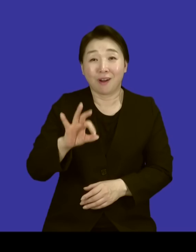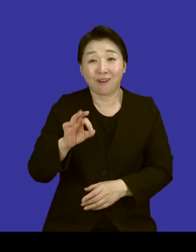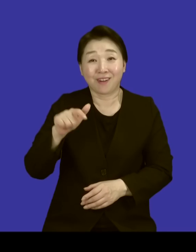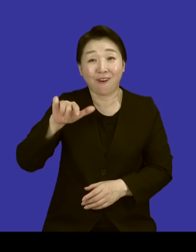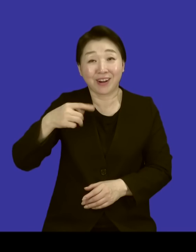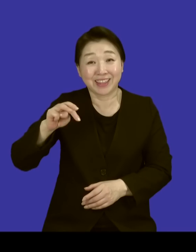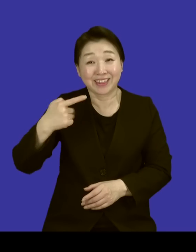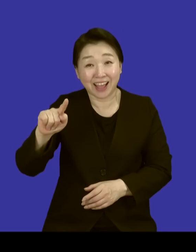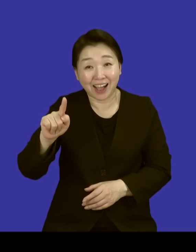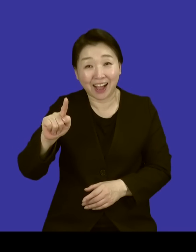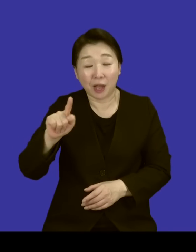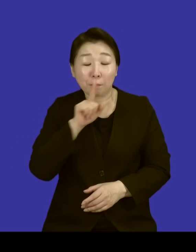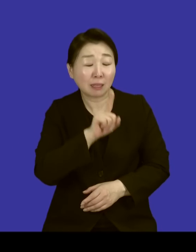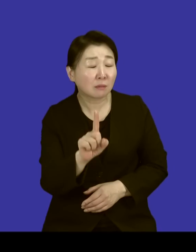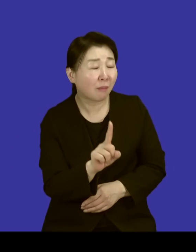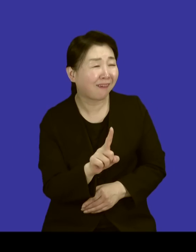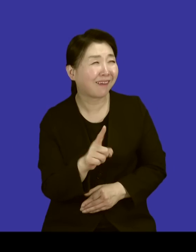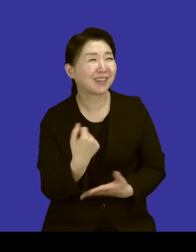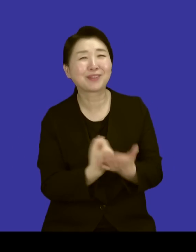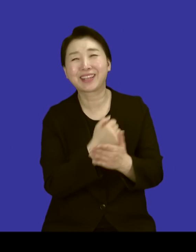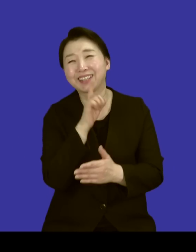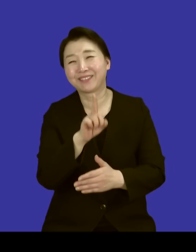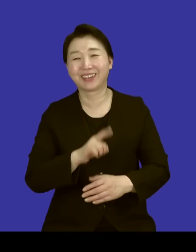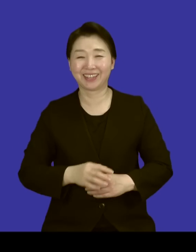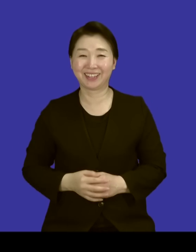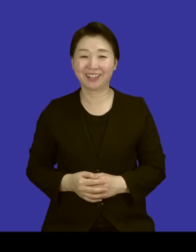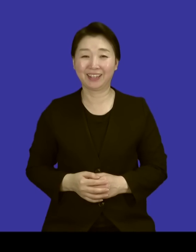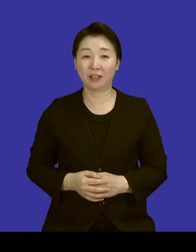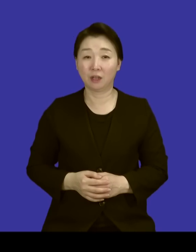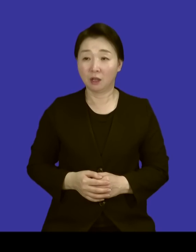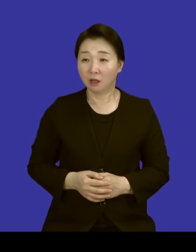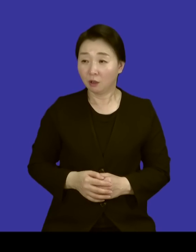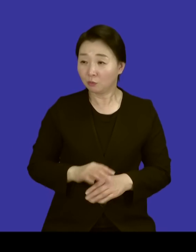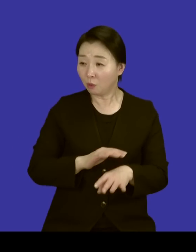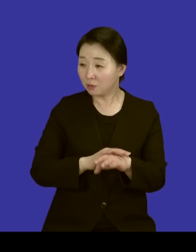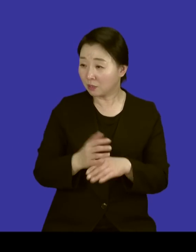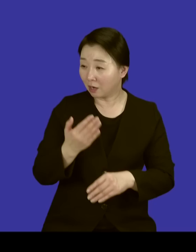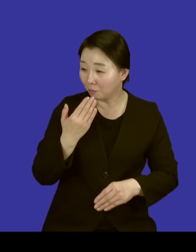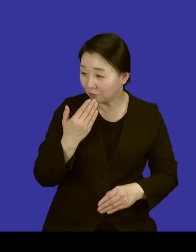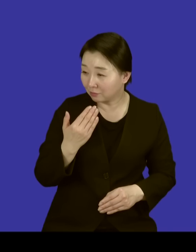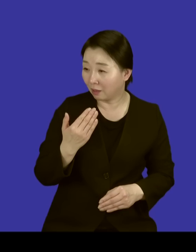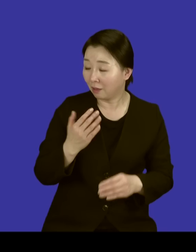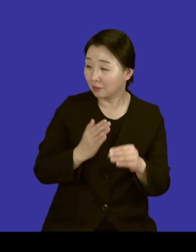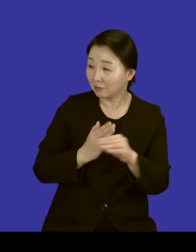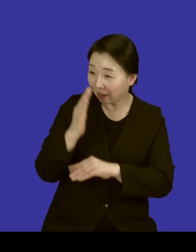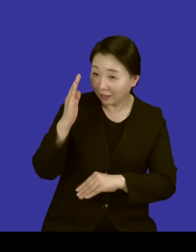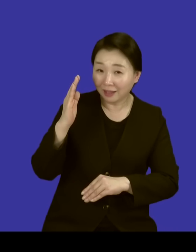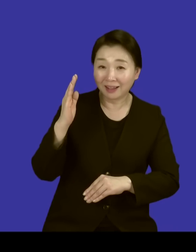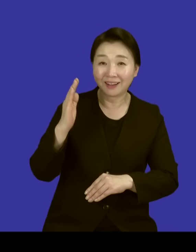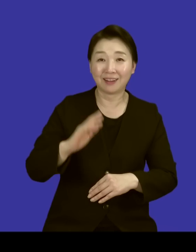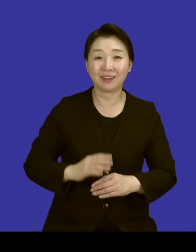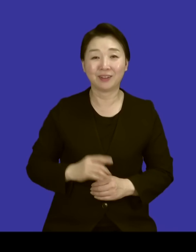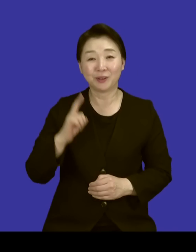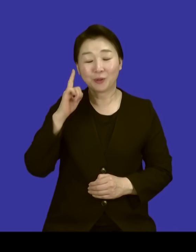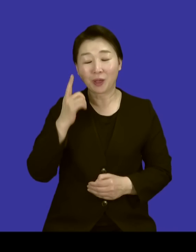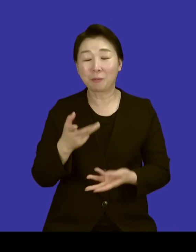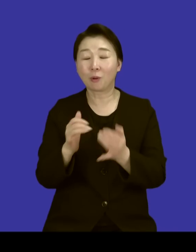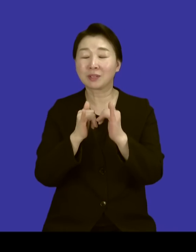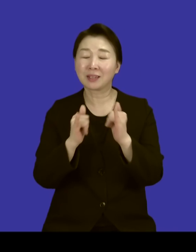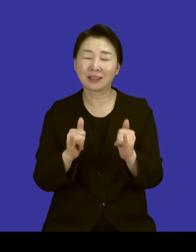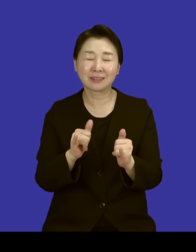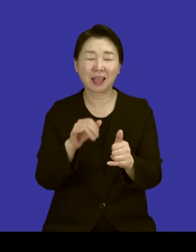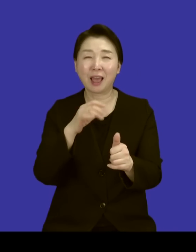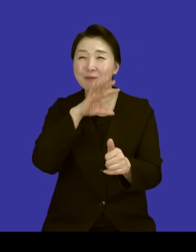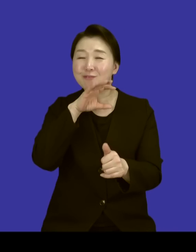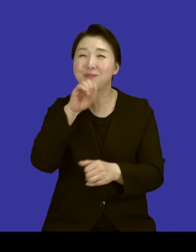울렁거린다는 건 어떤? 속상하다는 뜻이죠. 아. 너무 드시는데. 그래서 제가 그걸 이제 저희 봉사자에게 이렇게 푸념을